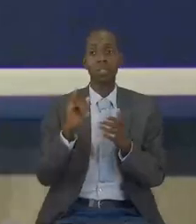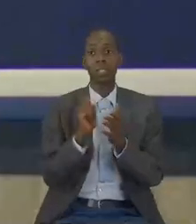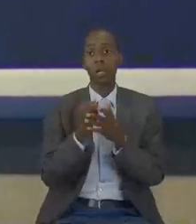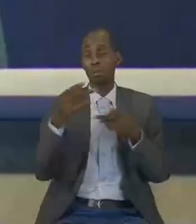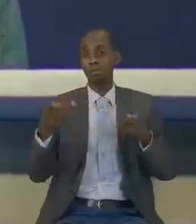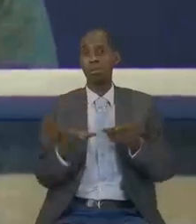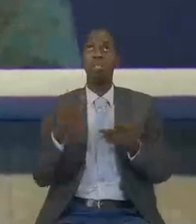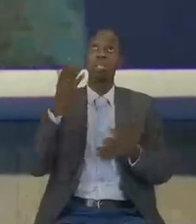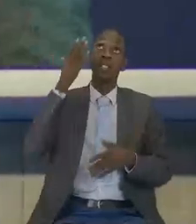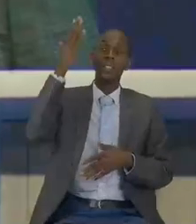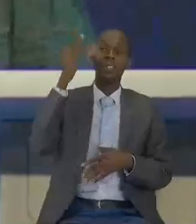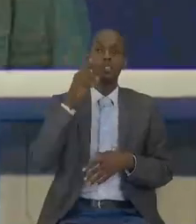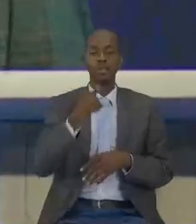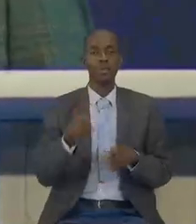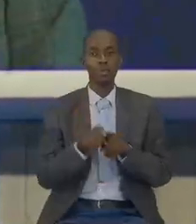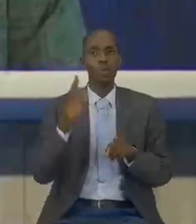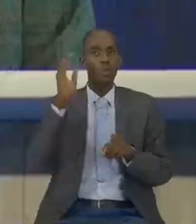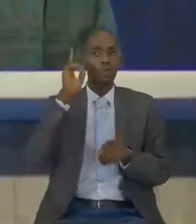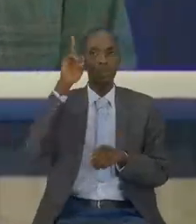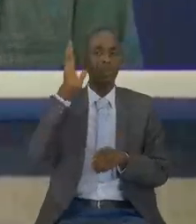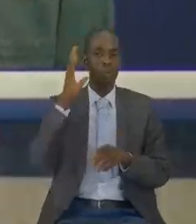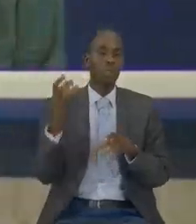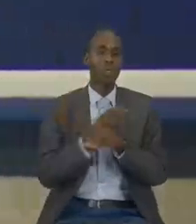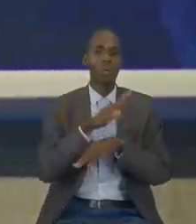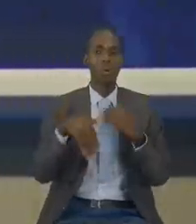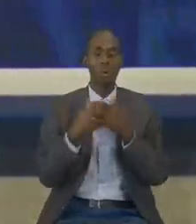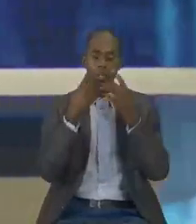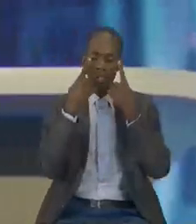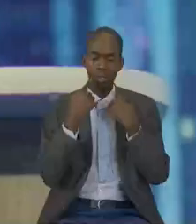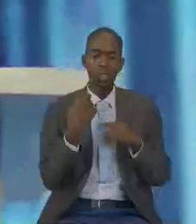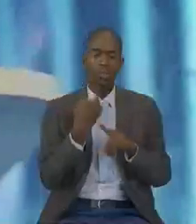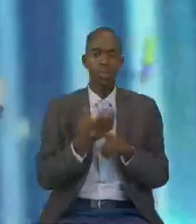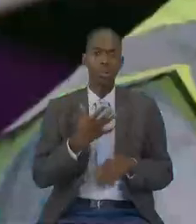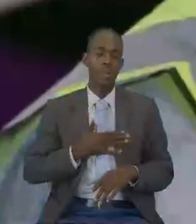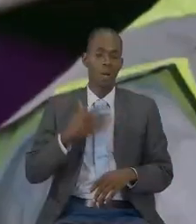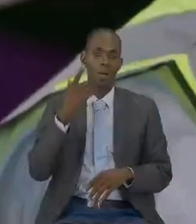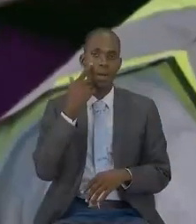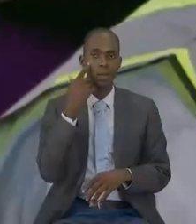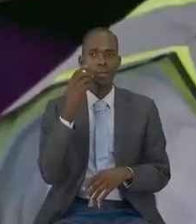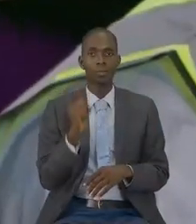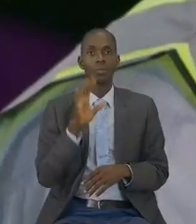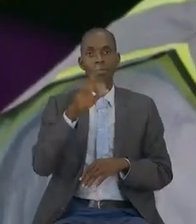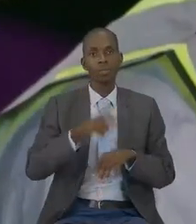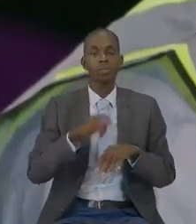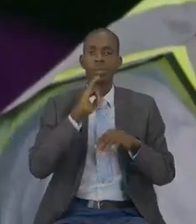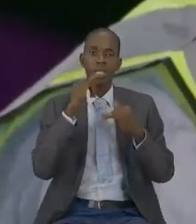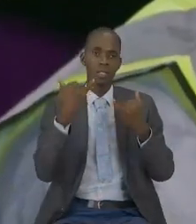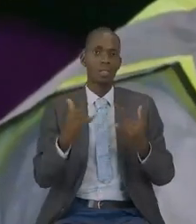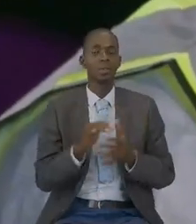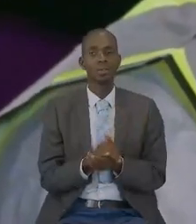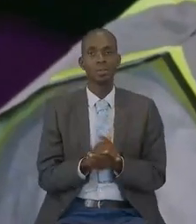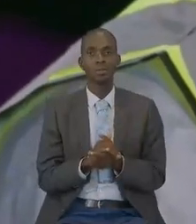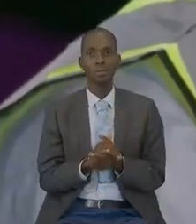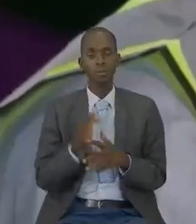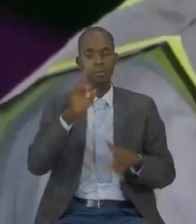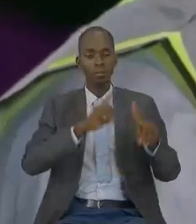dans l'au-delà où toi-même, tu vas effacer toutes de mes yeux. Ton heure a